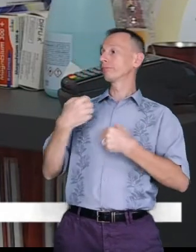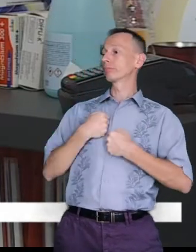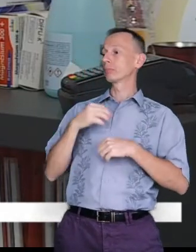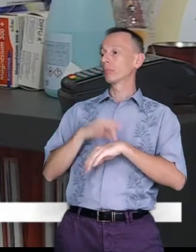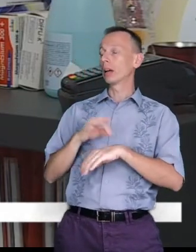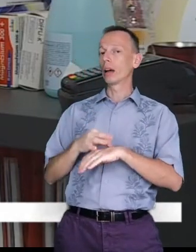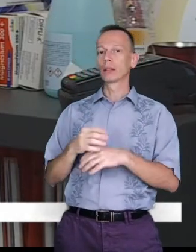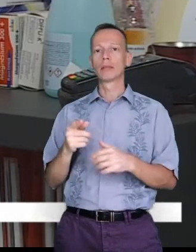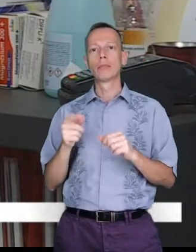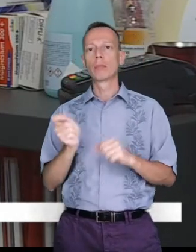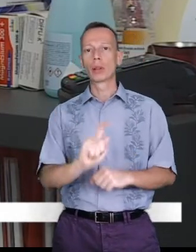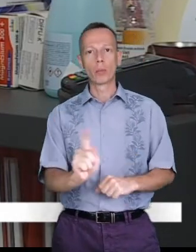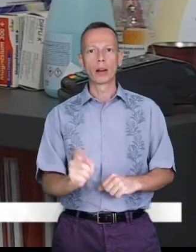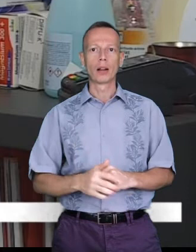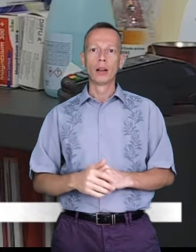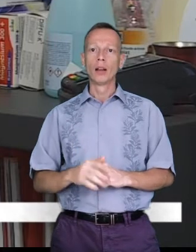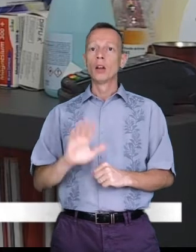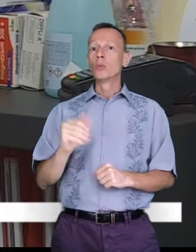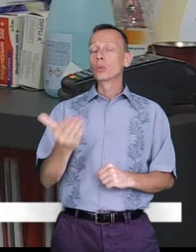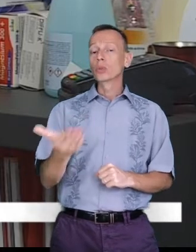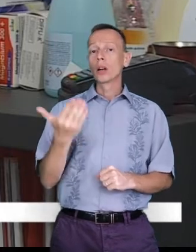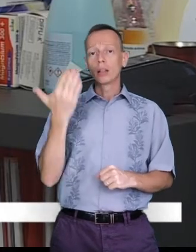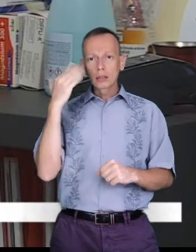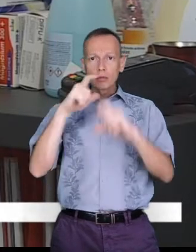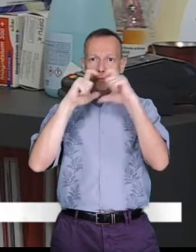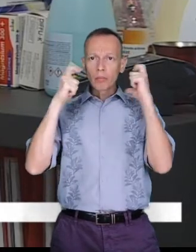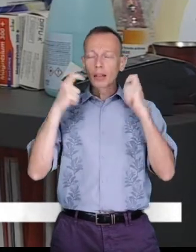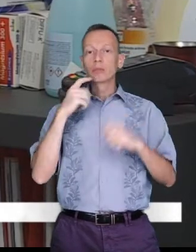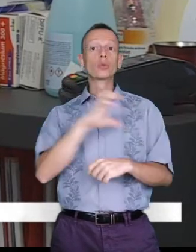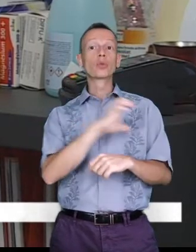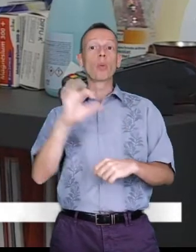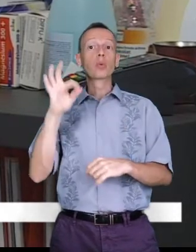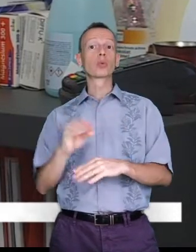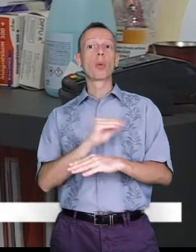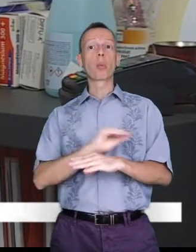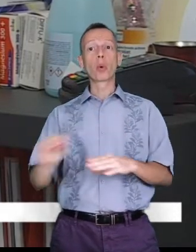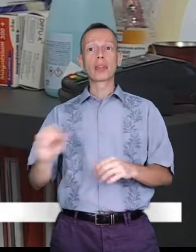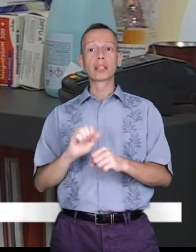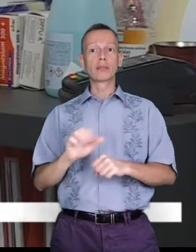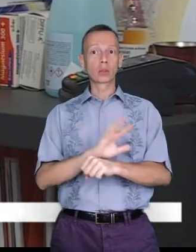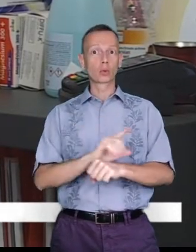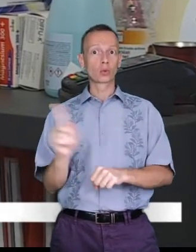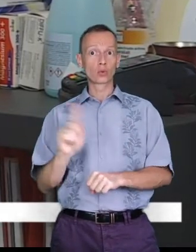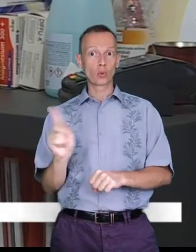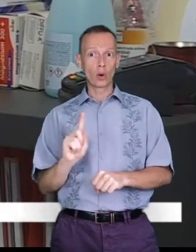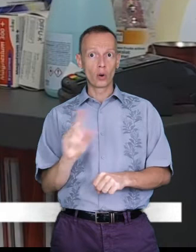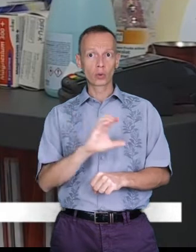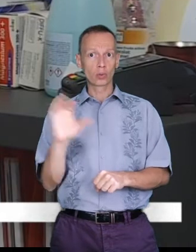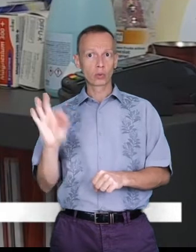port de masque. Donc voilà, le port du masque, c'est pas une garantie à 100% qu'on ne va pas transmettre le virus,